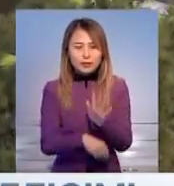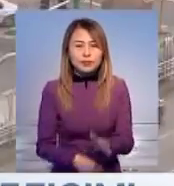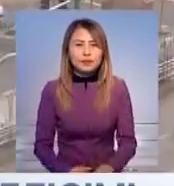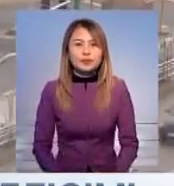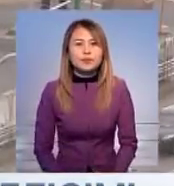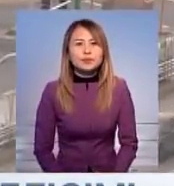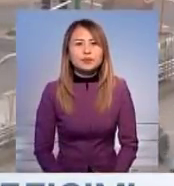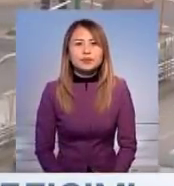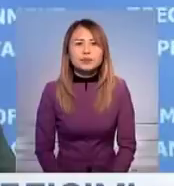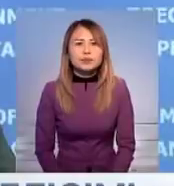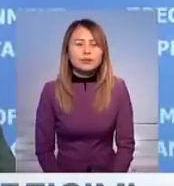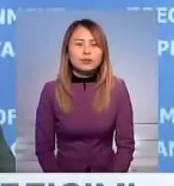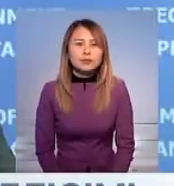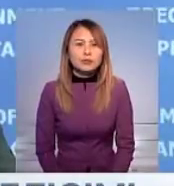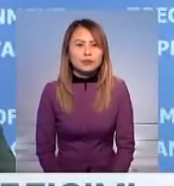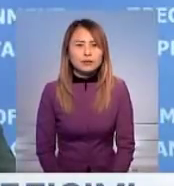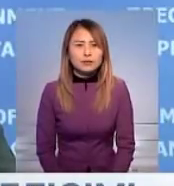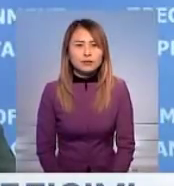кіреді.